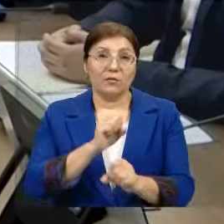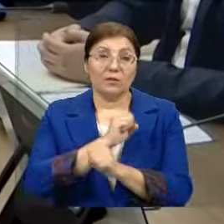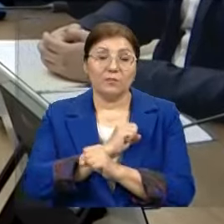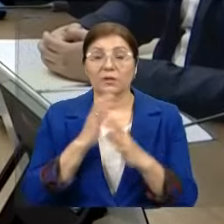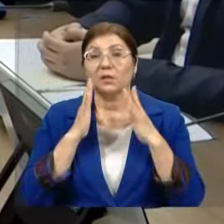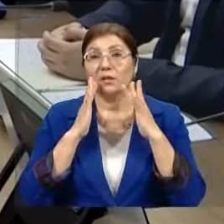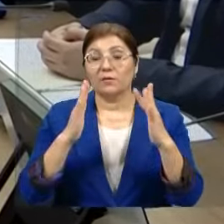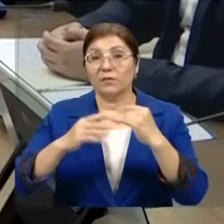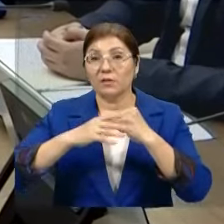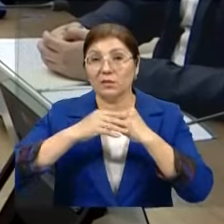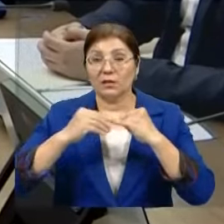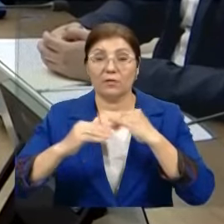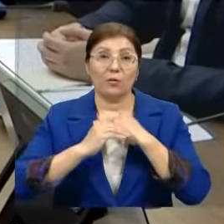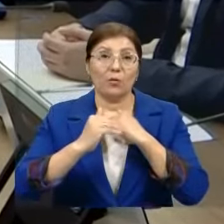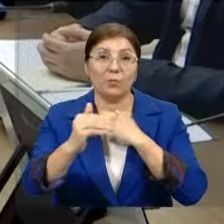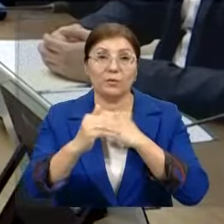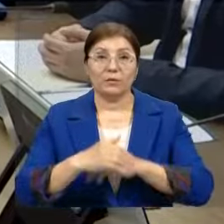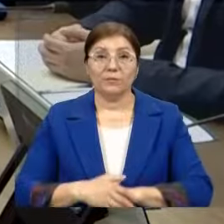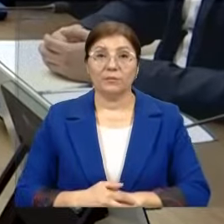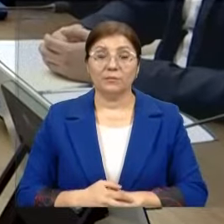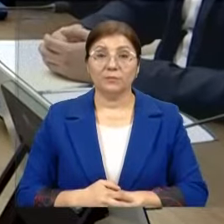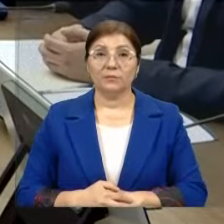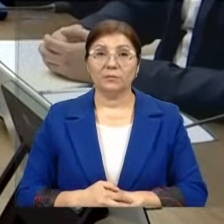Владимир Федотов, Руслан Ильтаев, Аптат НСЭ.